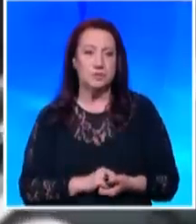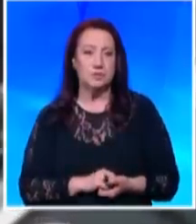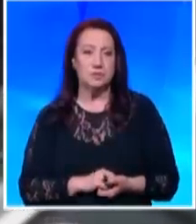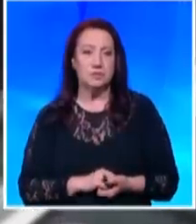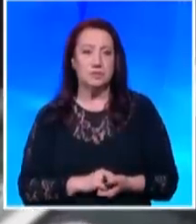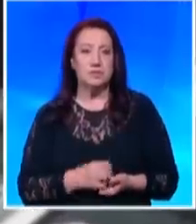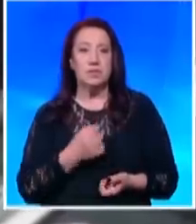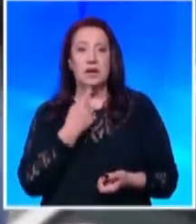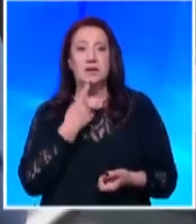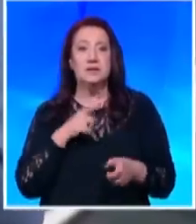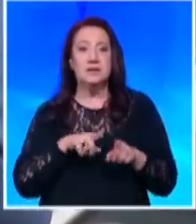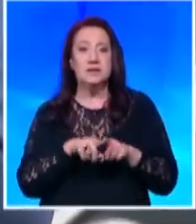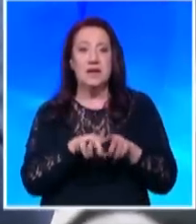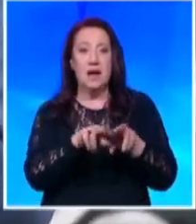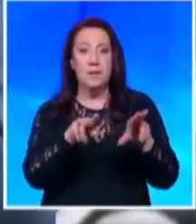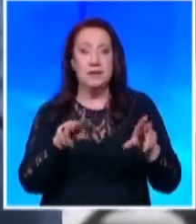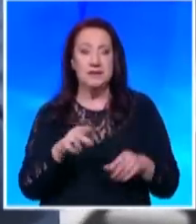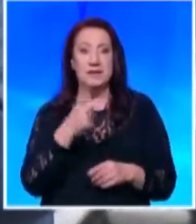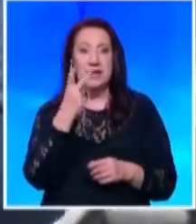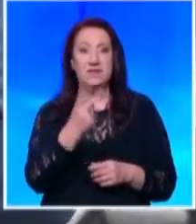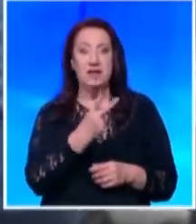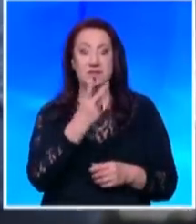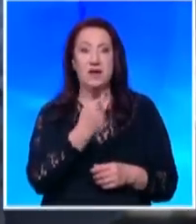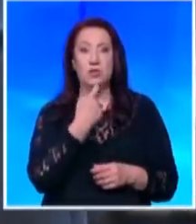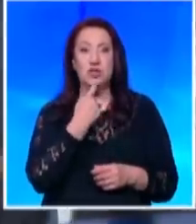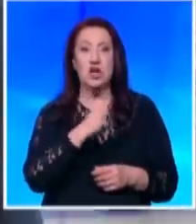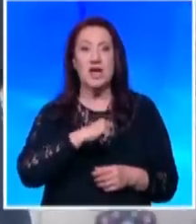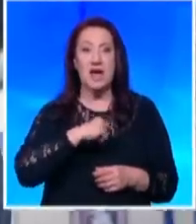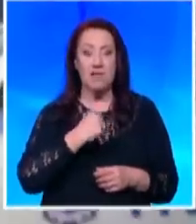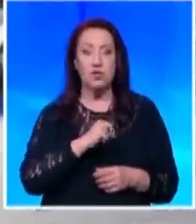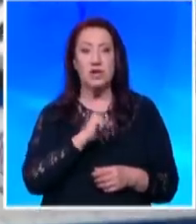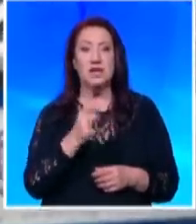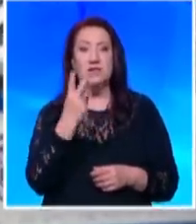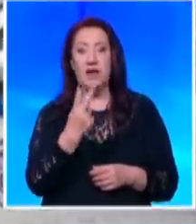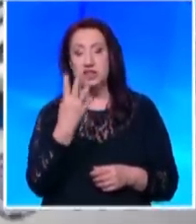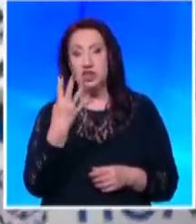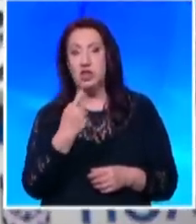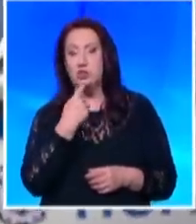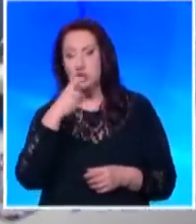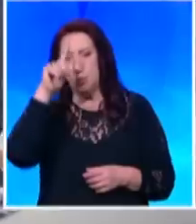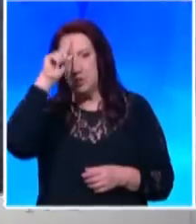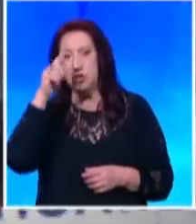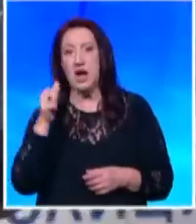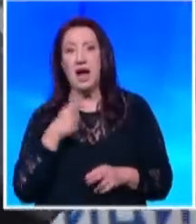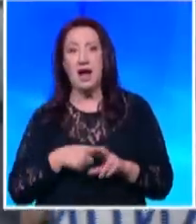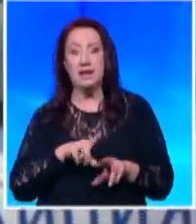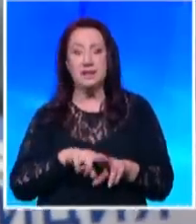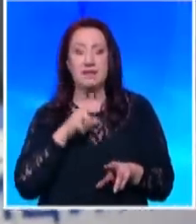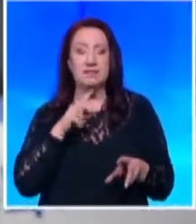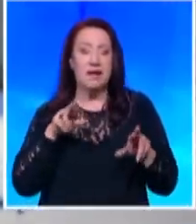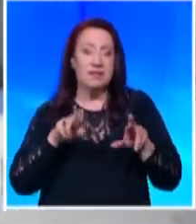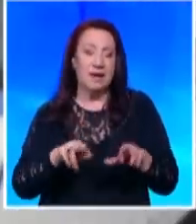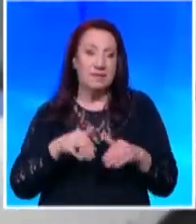За близките на 22-годишния Явор и 24-годишната Ани остава надеждата войната на пътя да спре. Пред